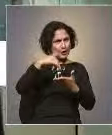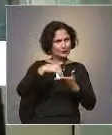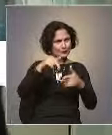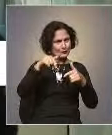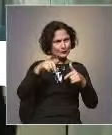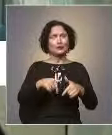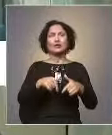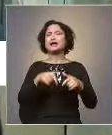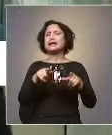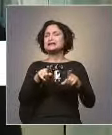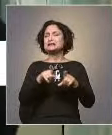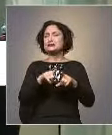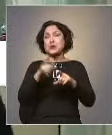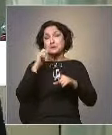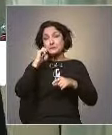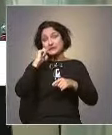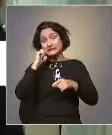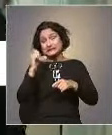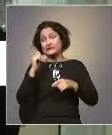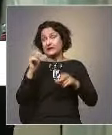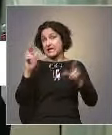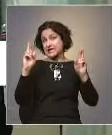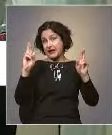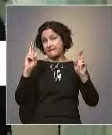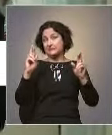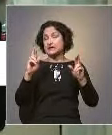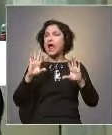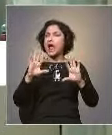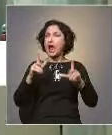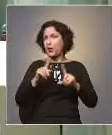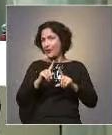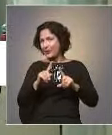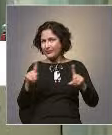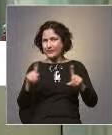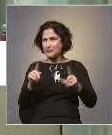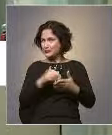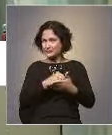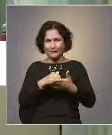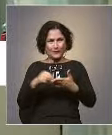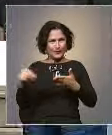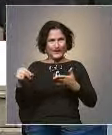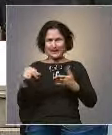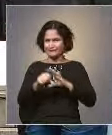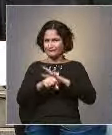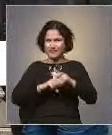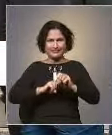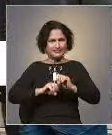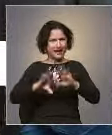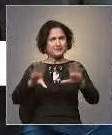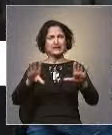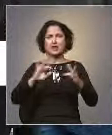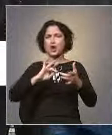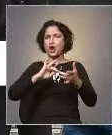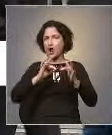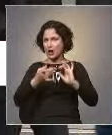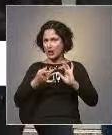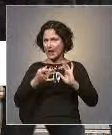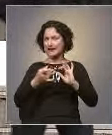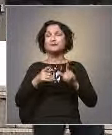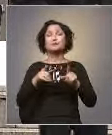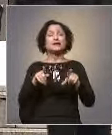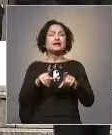проведени присъствено, ако не, ще се разработят в електронна среда с максимално широк достъп на аудитория извън